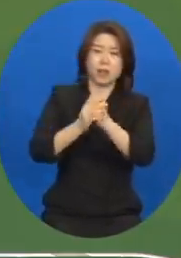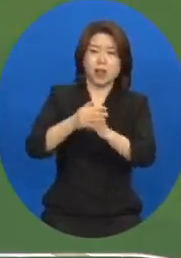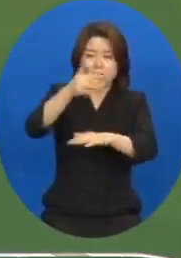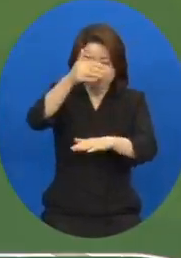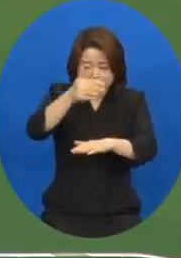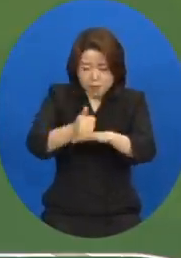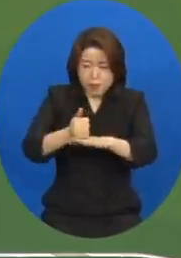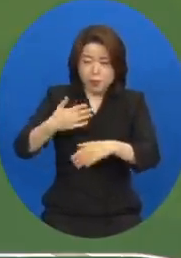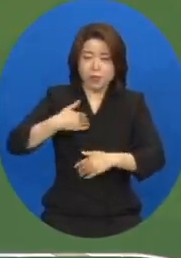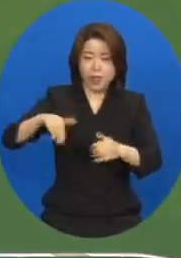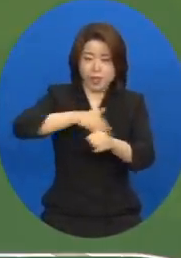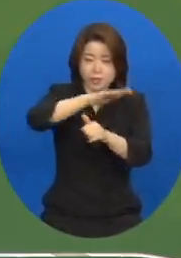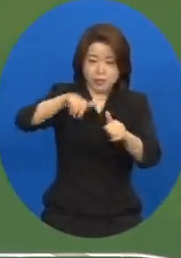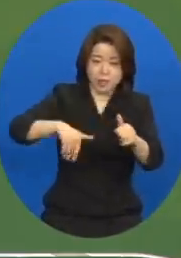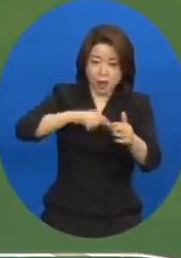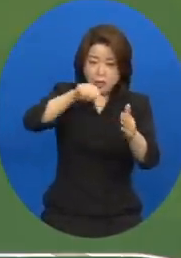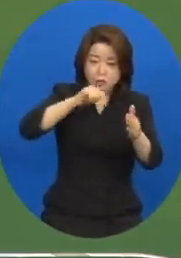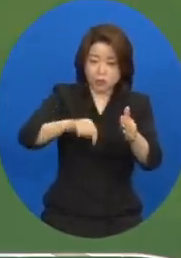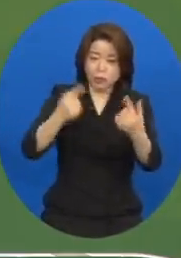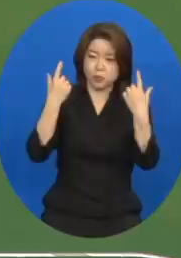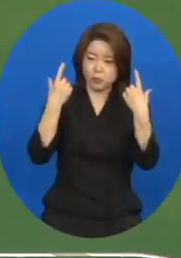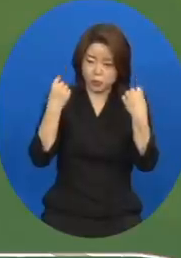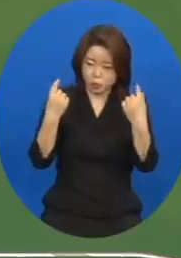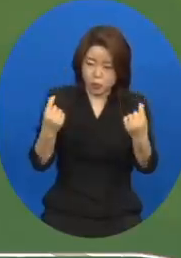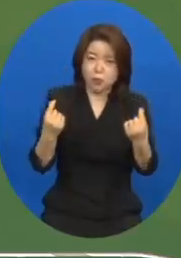우리 상황에서도 동일하게